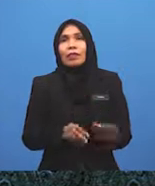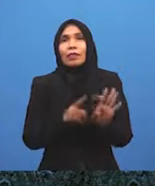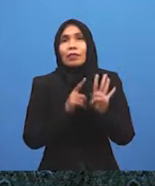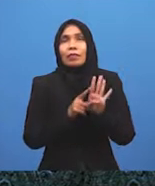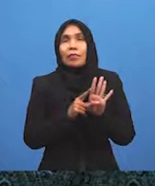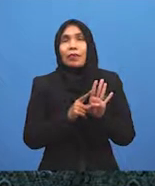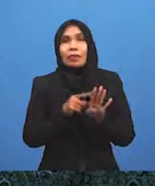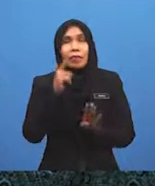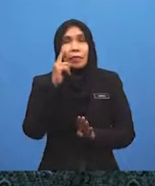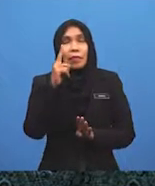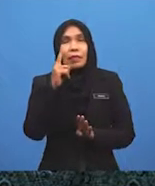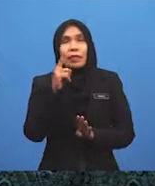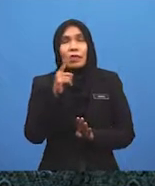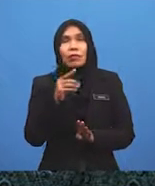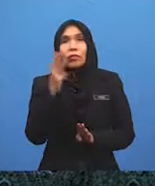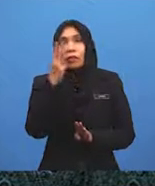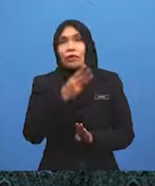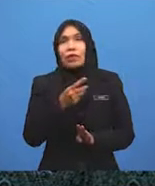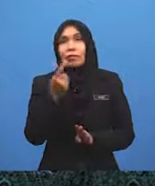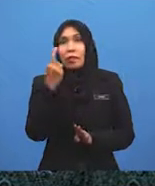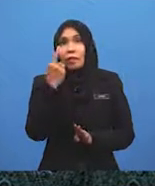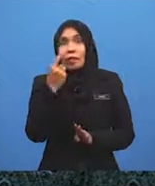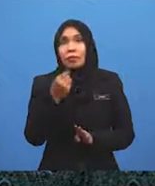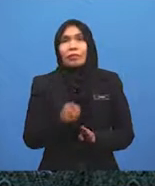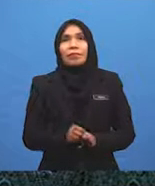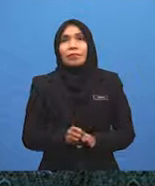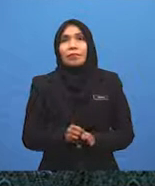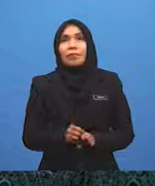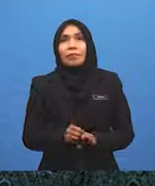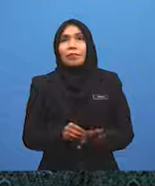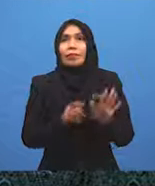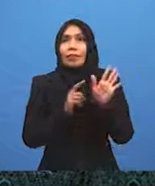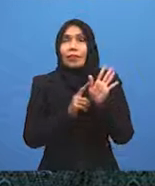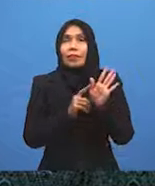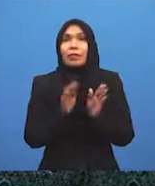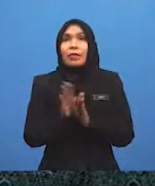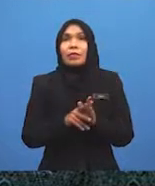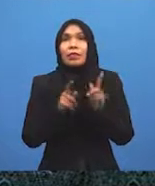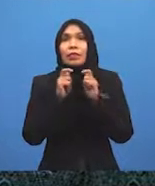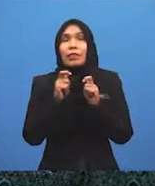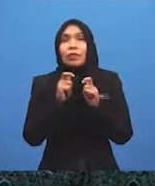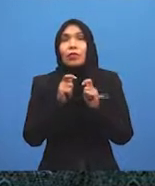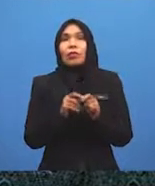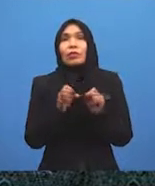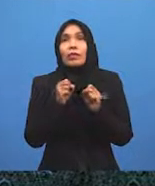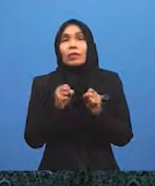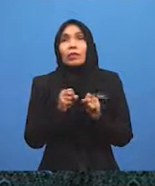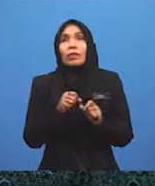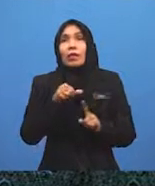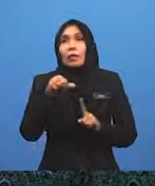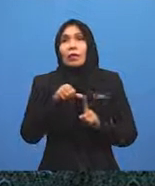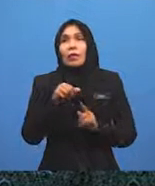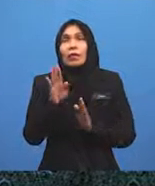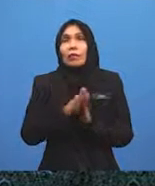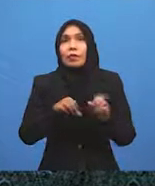keempat, pandang wajah menatap mata. Yang kelima, bertegur sapa apabila